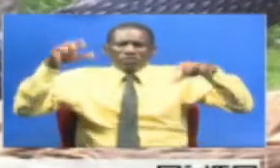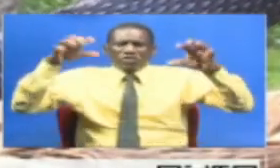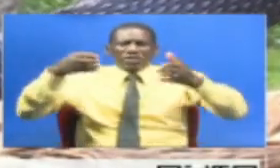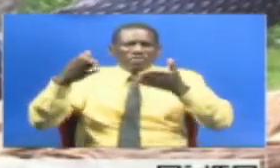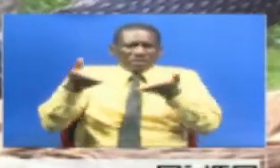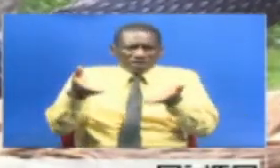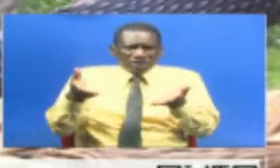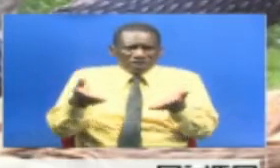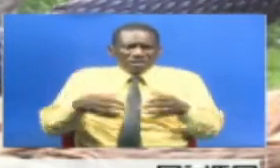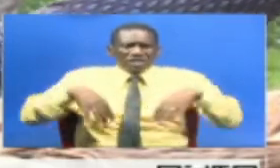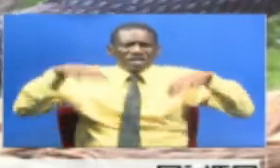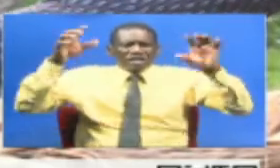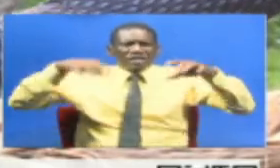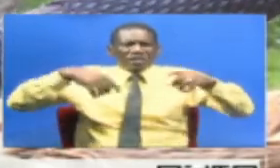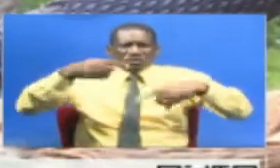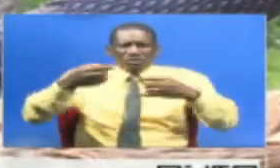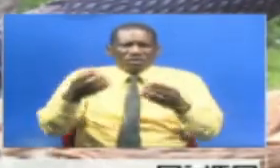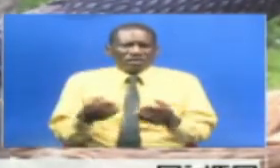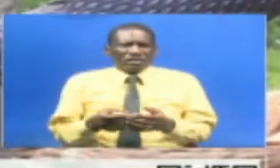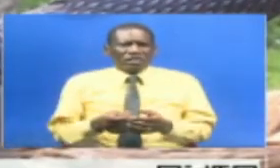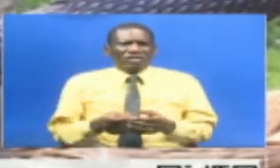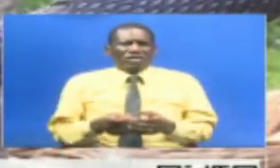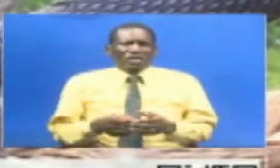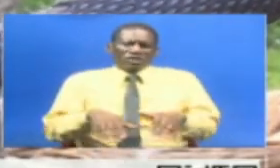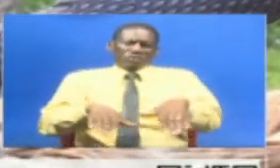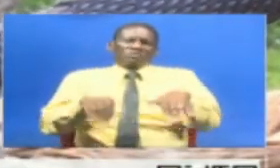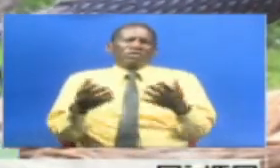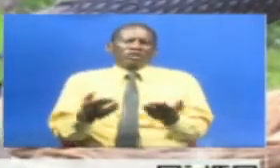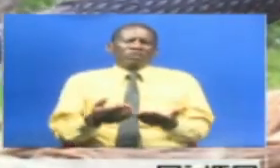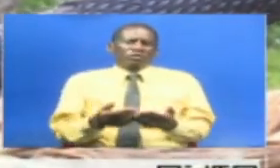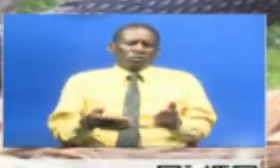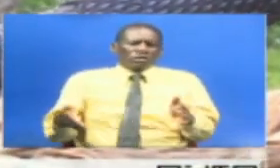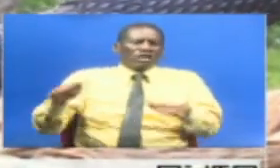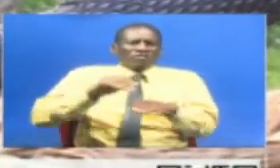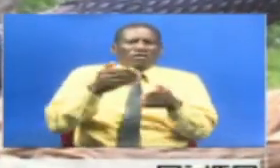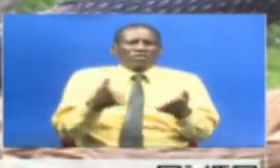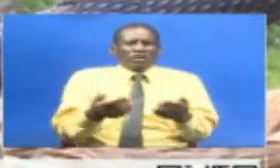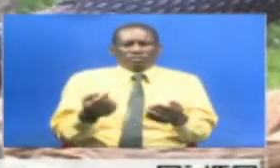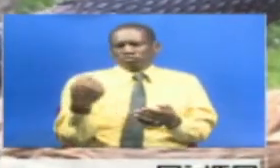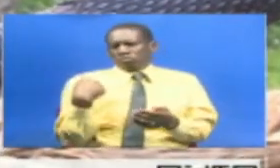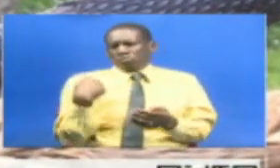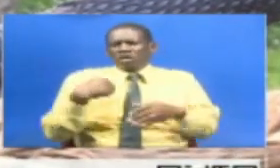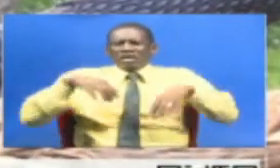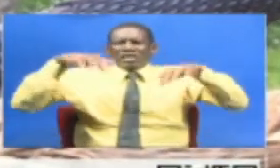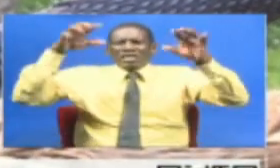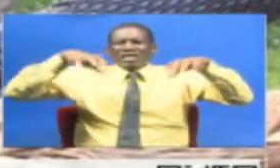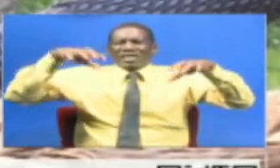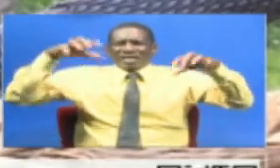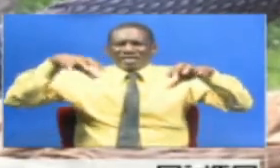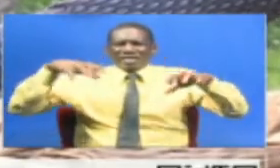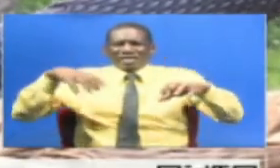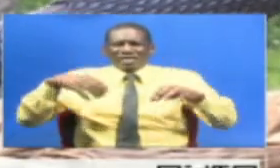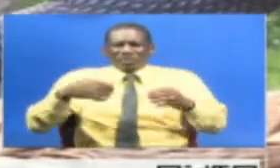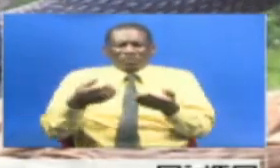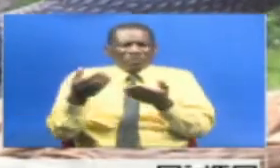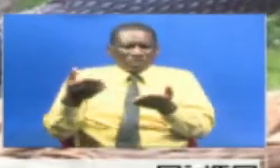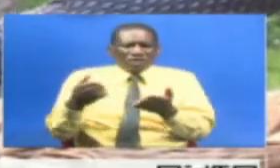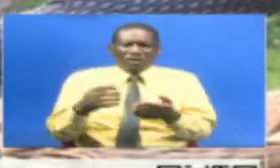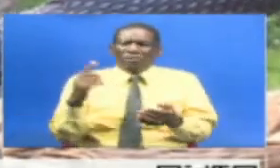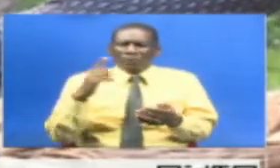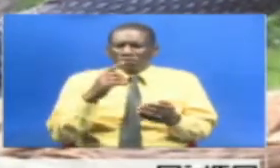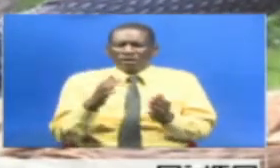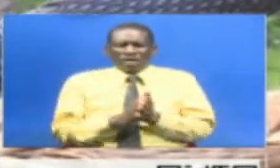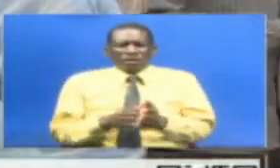sisi tunanyeshewa tu hapa. Tunajikunja hapa, tunafunika vitu yetu. Juzi mvua ya mawe ilinyesha. Tukashindwa hata mahali pa kuweka vitu na tumekaa